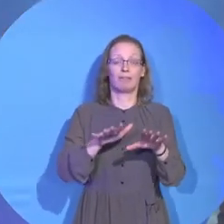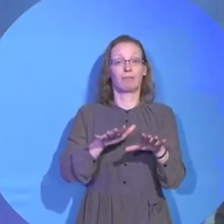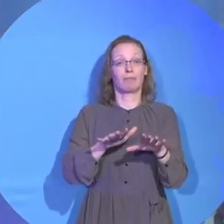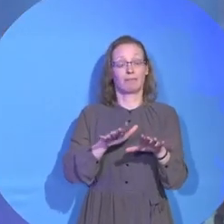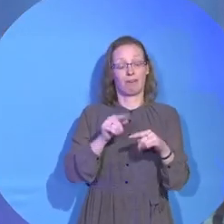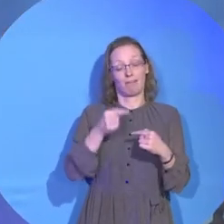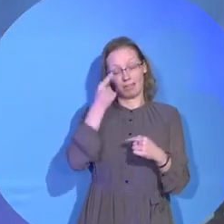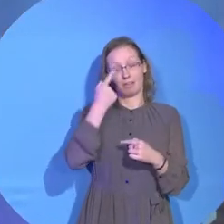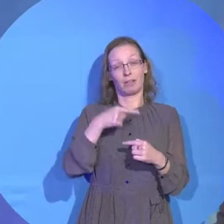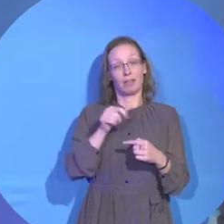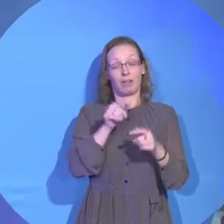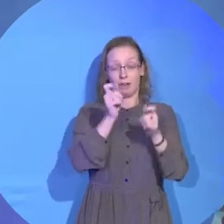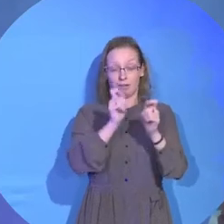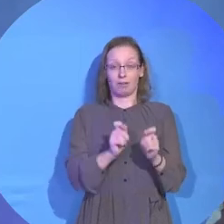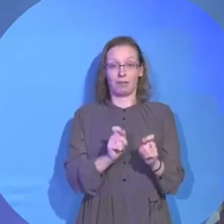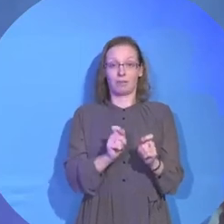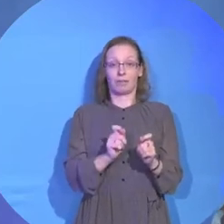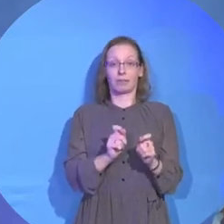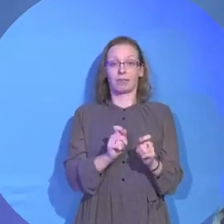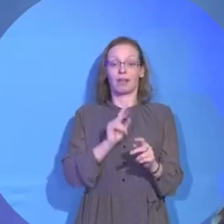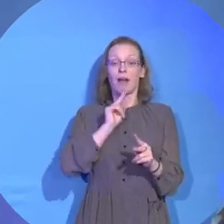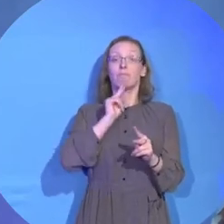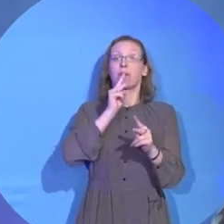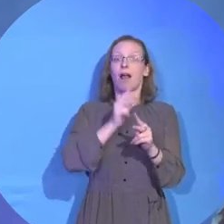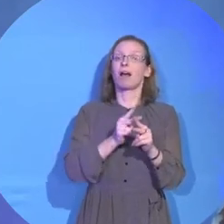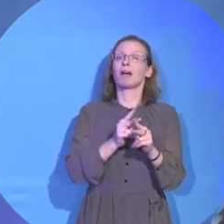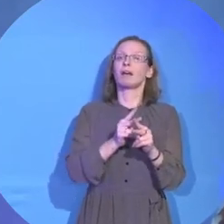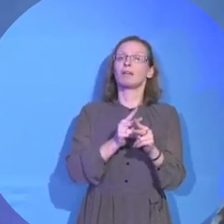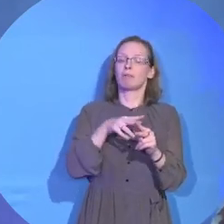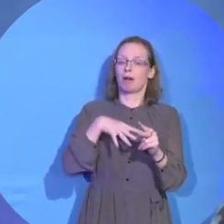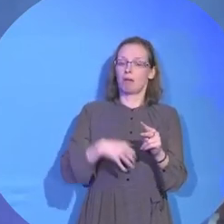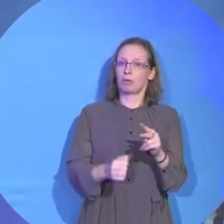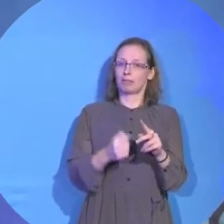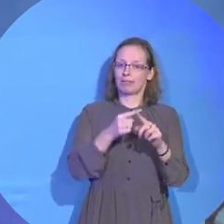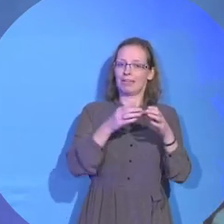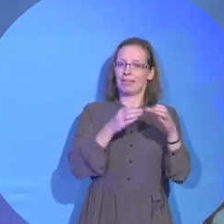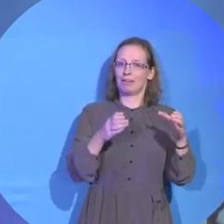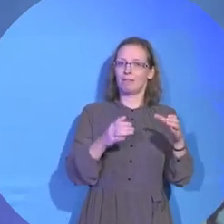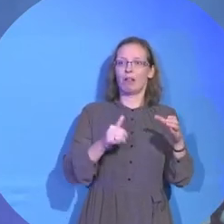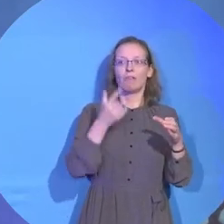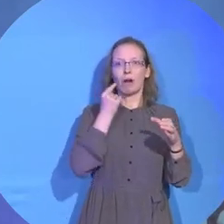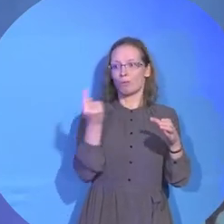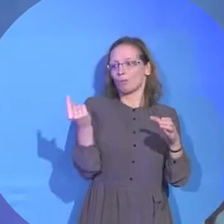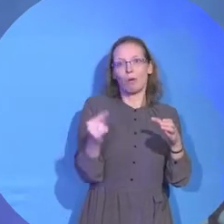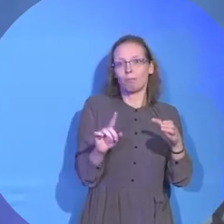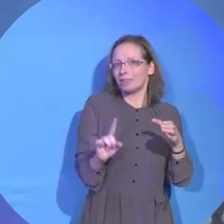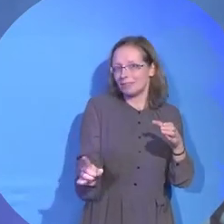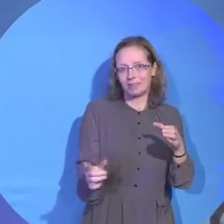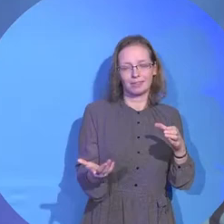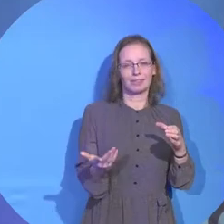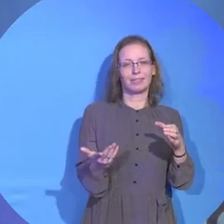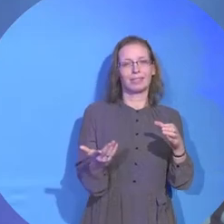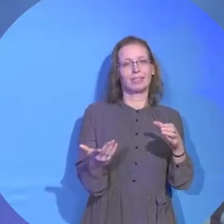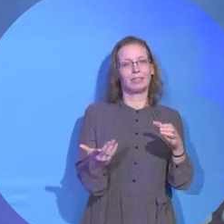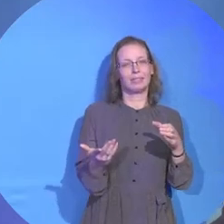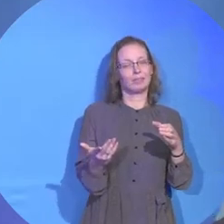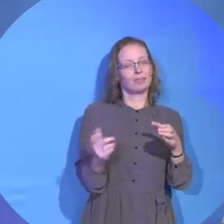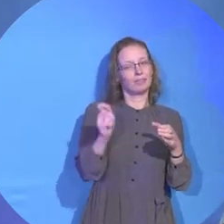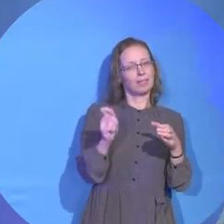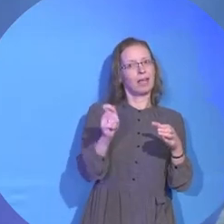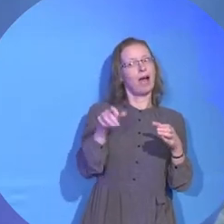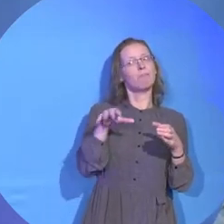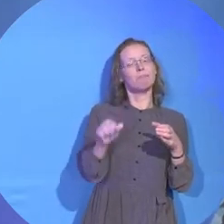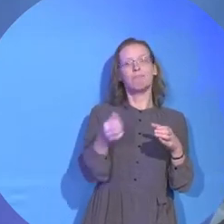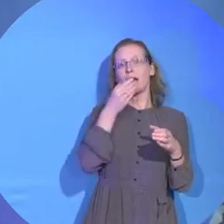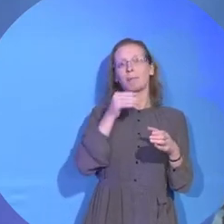veel vrouwen zijn die ook niet opkomen dagen bij hun afspraak bij de abortuskliniek. Ja, ja. Dus dat signaal van twijfel, dat vind ik ook een hele